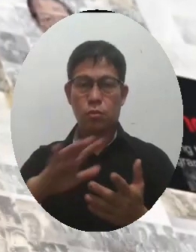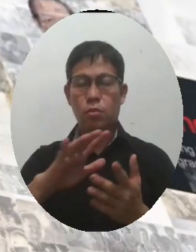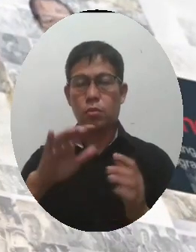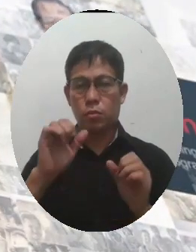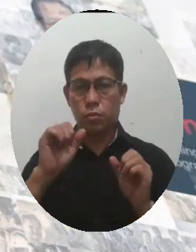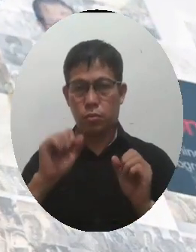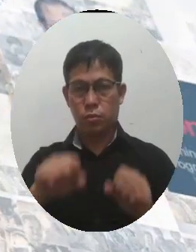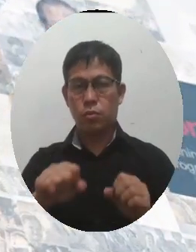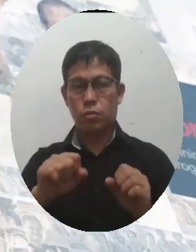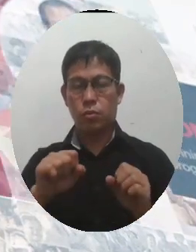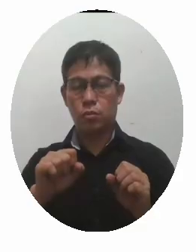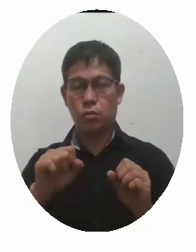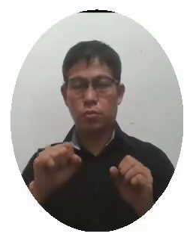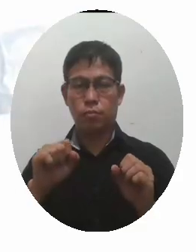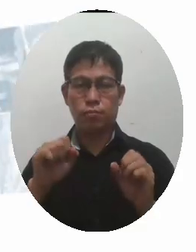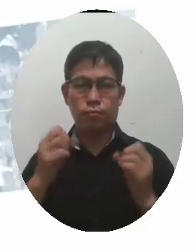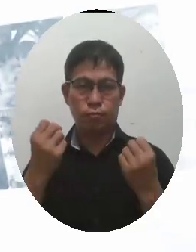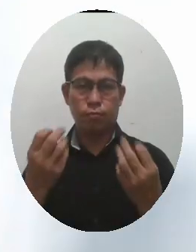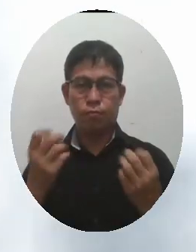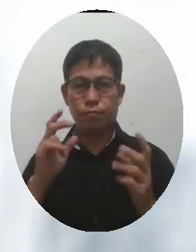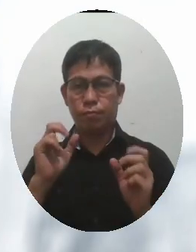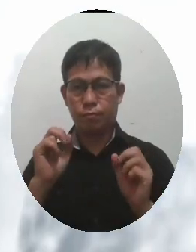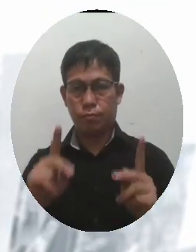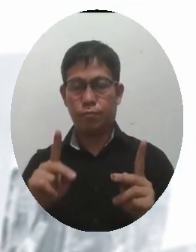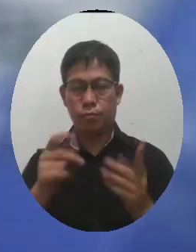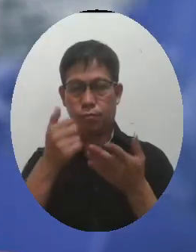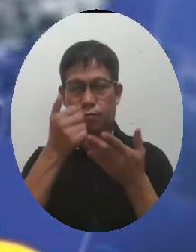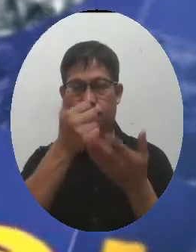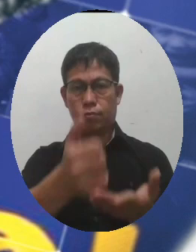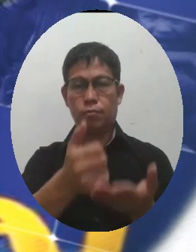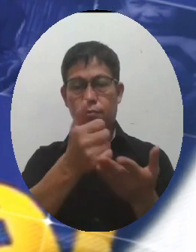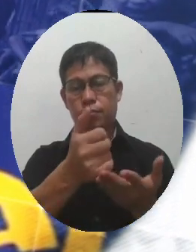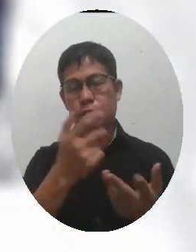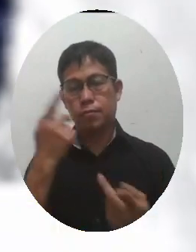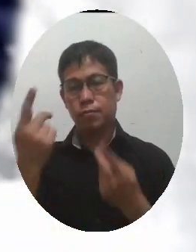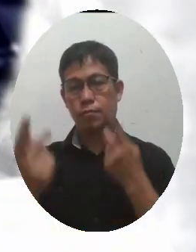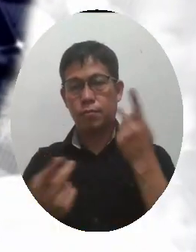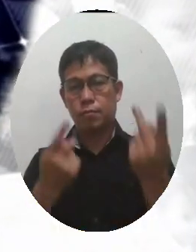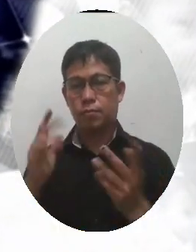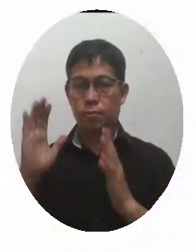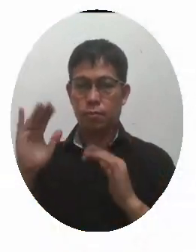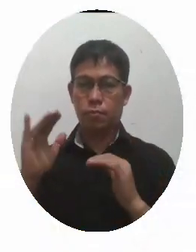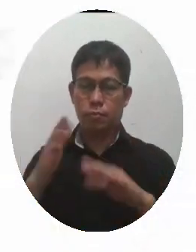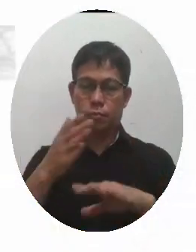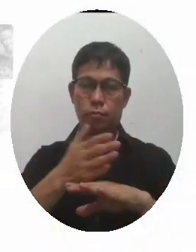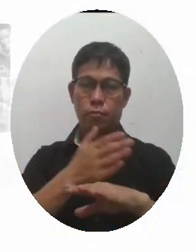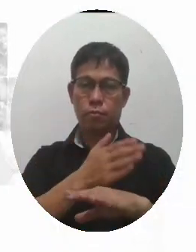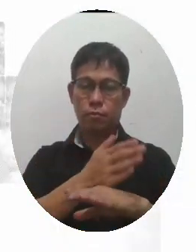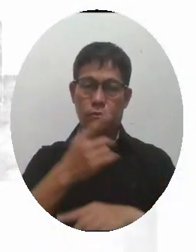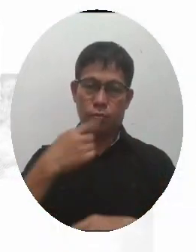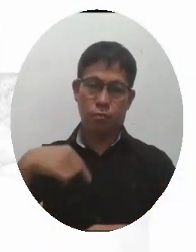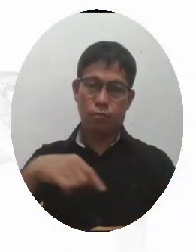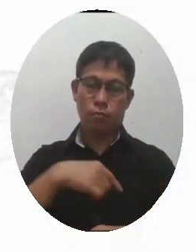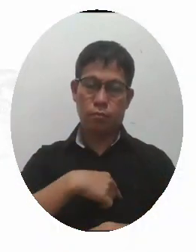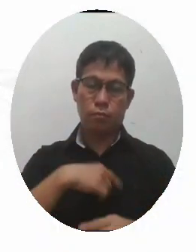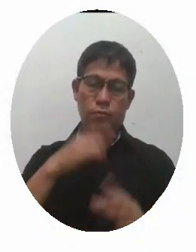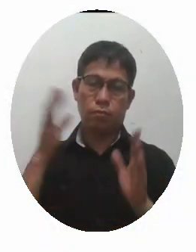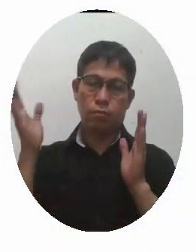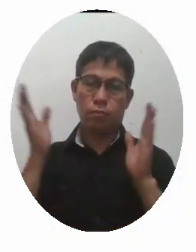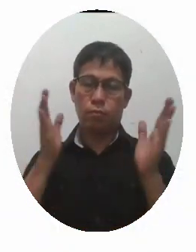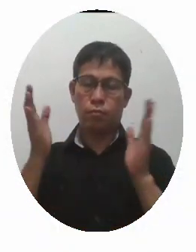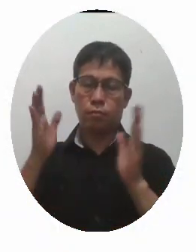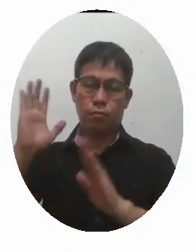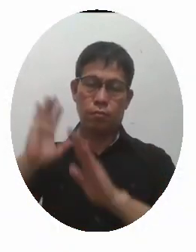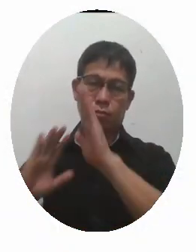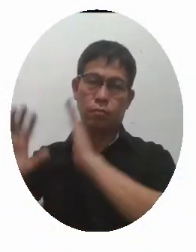kami na tayo ay magkakaroon pa rin ng maraming pagkakataong makatulong sa kapwa. Naway mahigtan natin ang ating